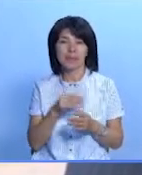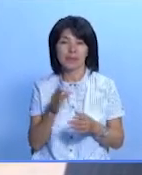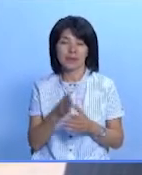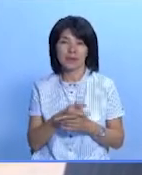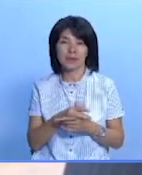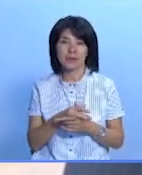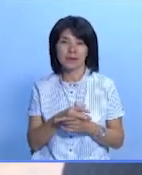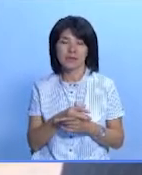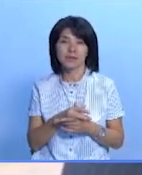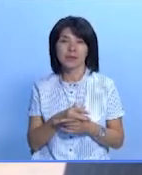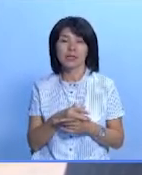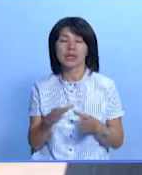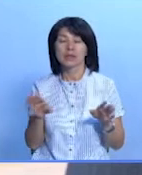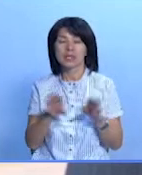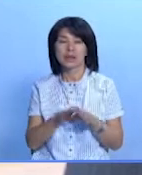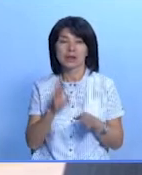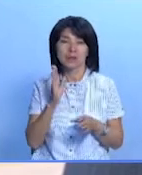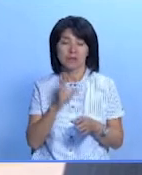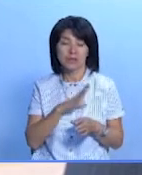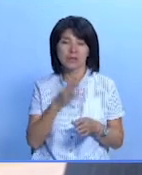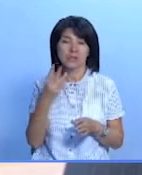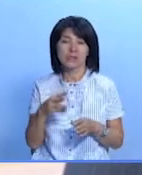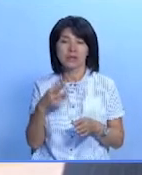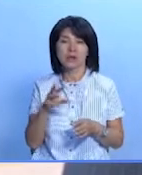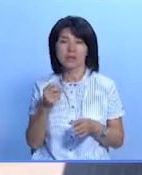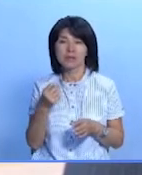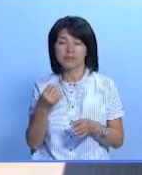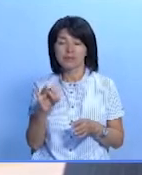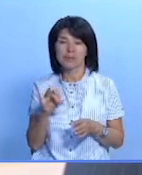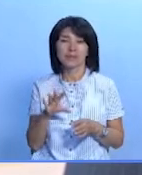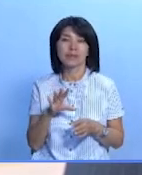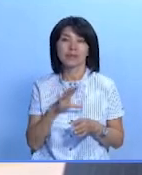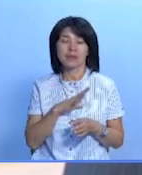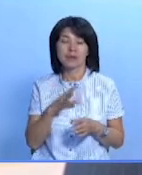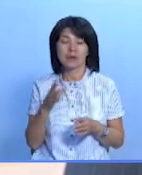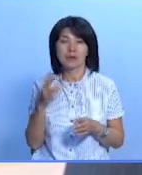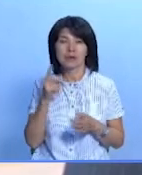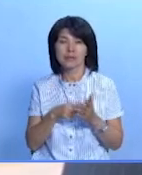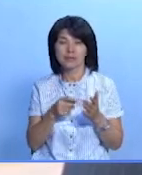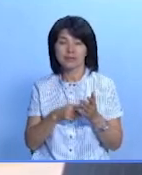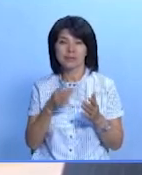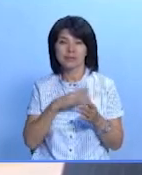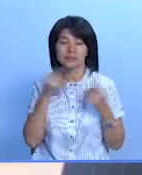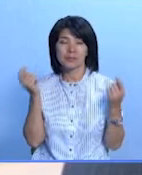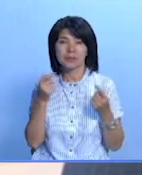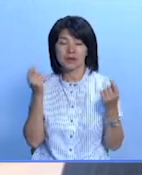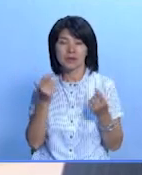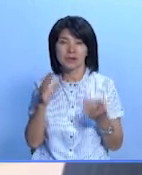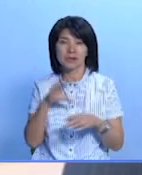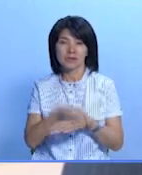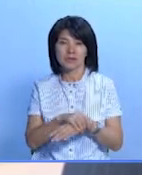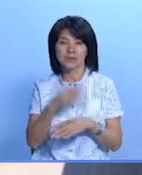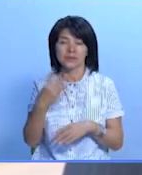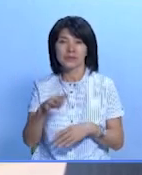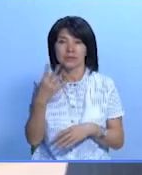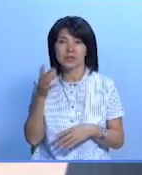бағыт бойынша жүргізіледі. Осылайша 30-шы маусымда қаламыздағы мейрамханалардың бірінде отбасылық салтанатты іс-шара өтіп жатқан анықталды. 45 адам